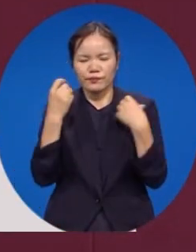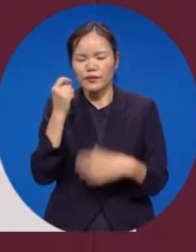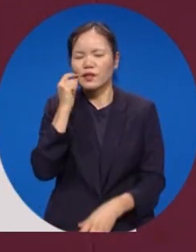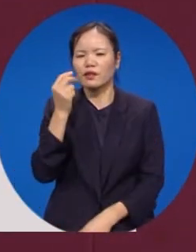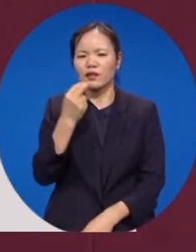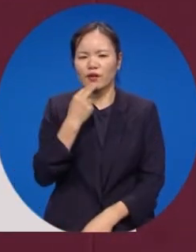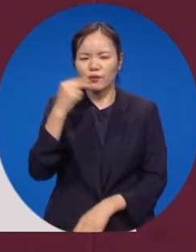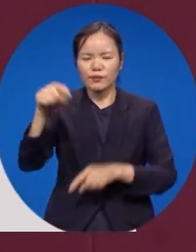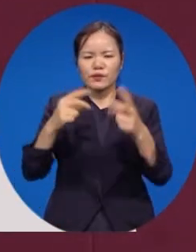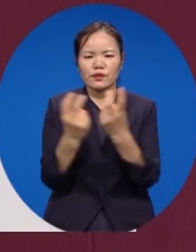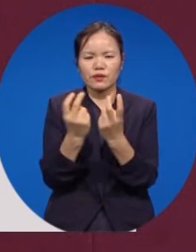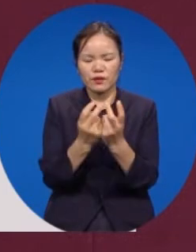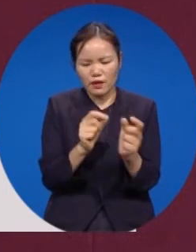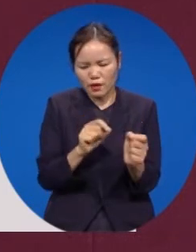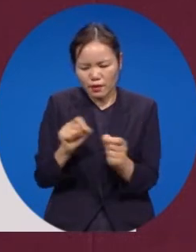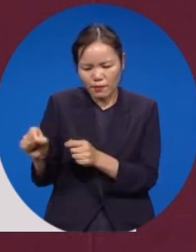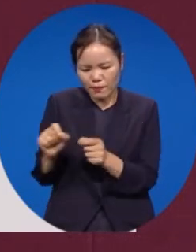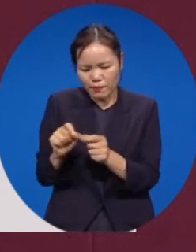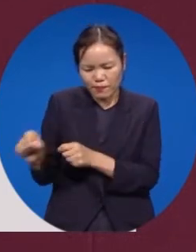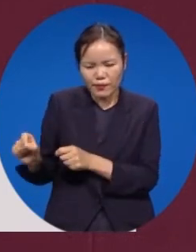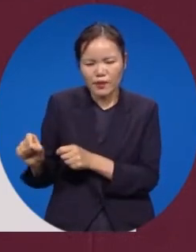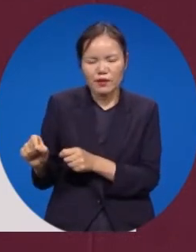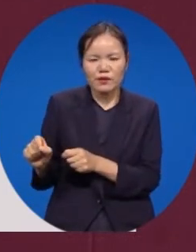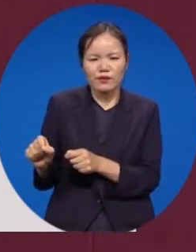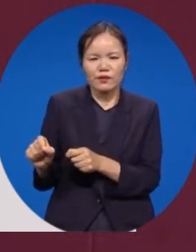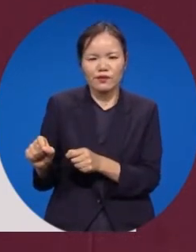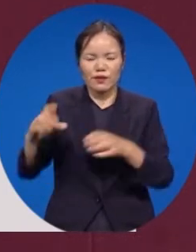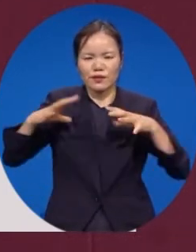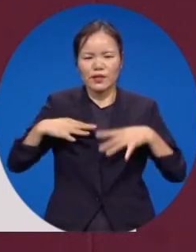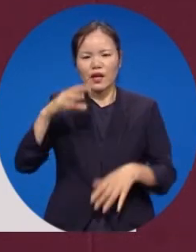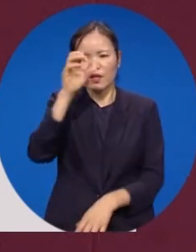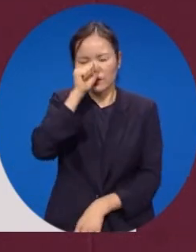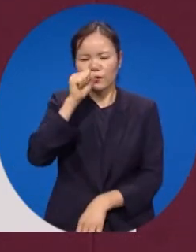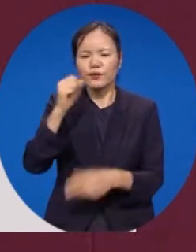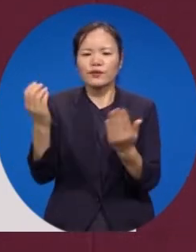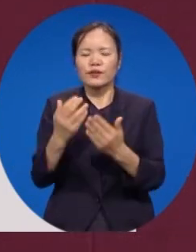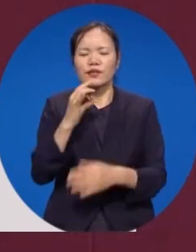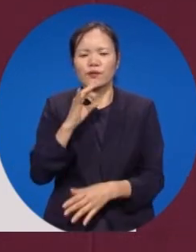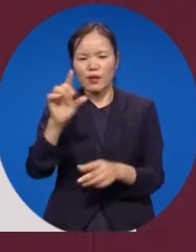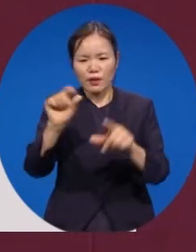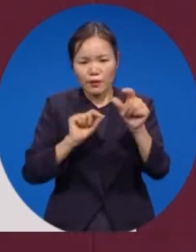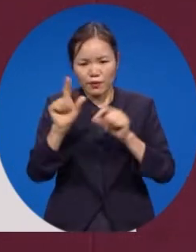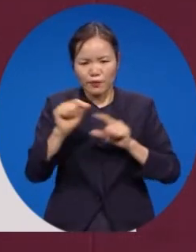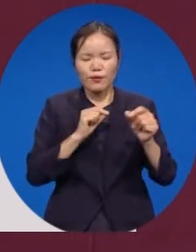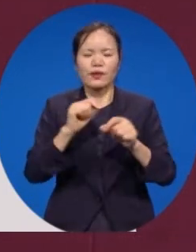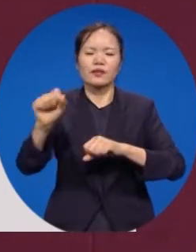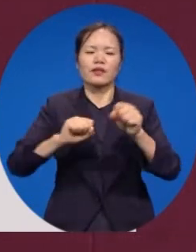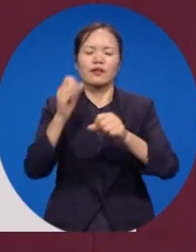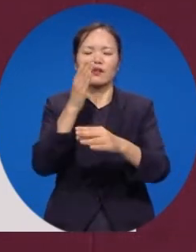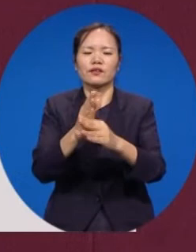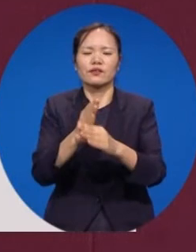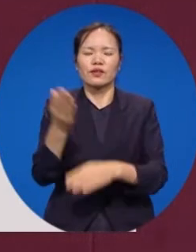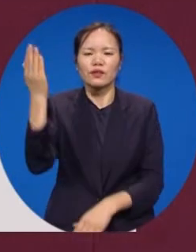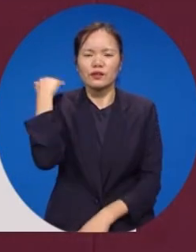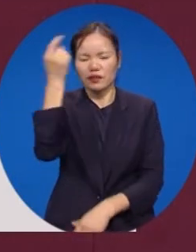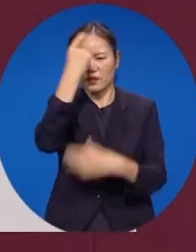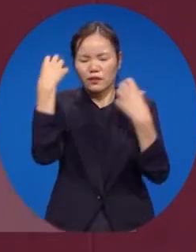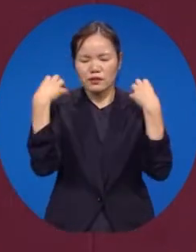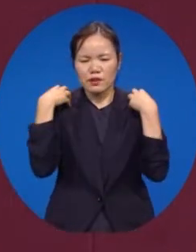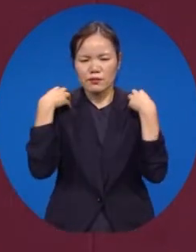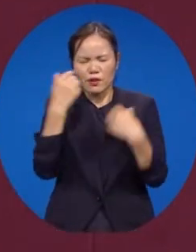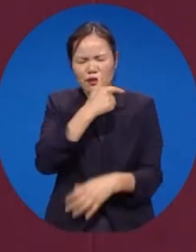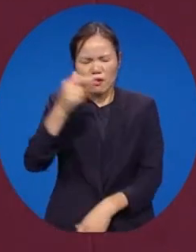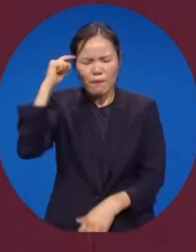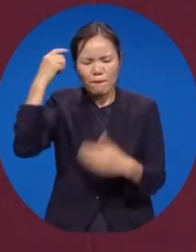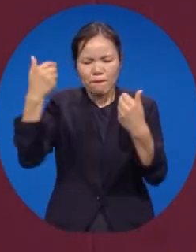정책은 뒤로 미루고 선심설 일만 골라하고 있습니다. 지난 정부는 엄청난 반발을